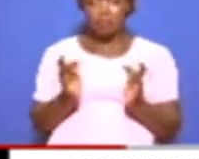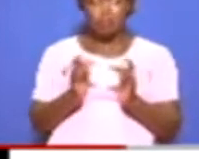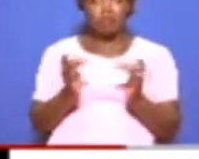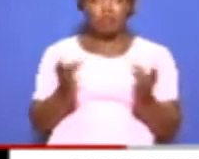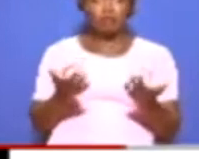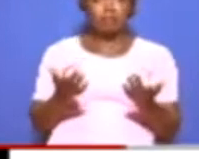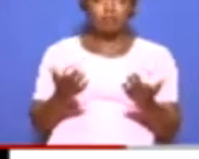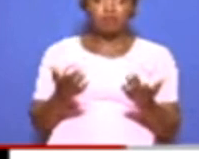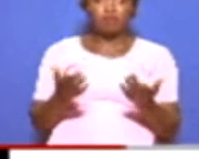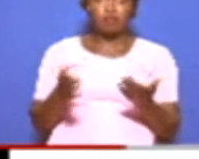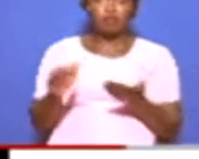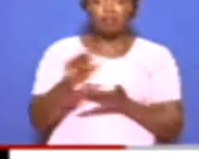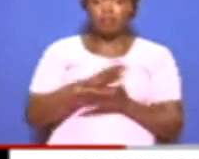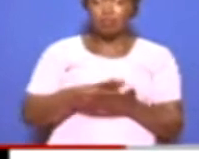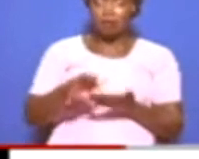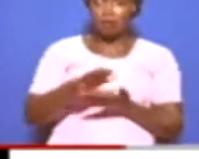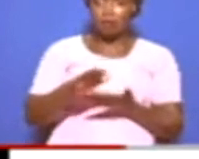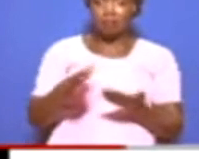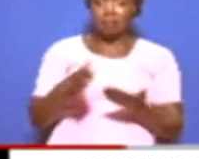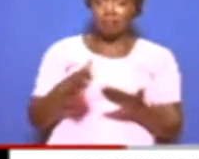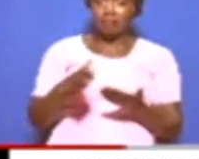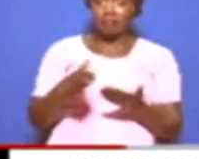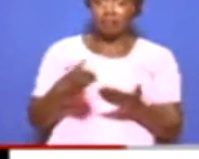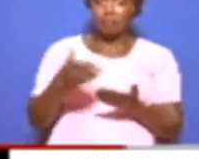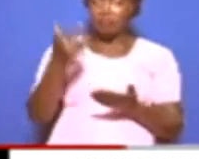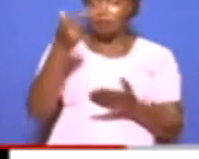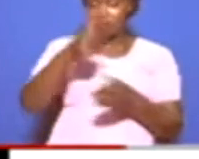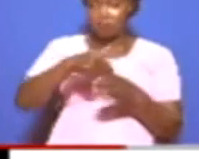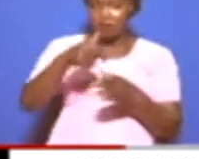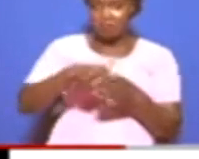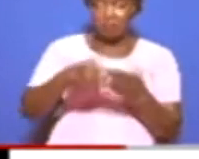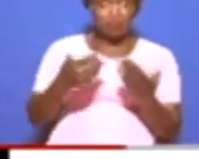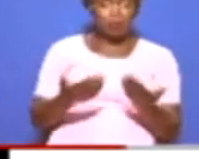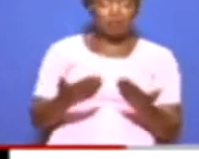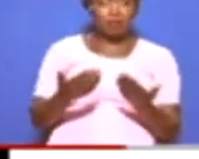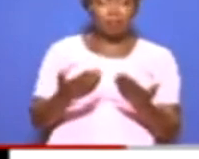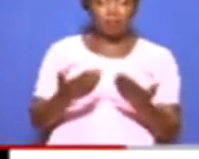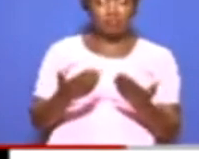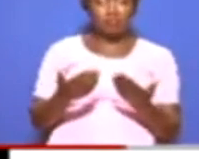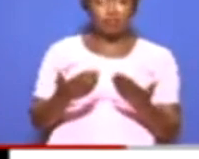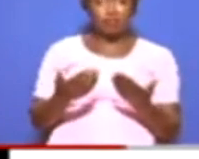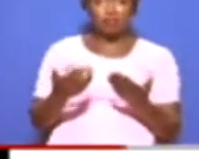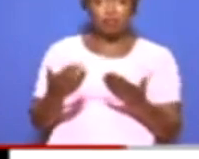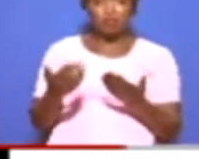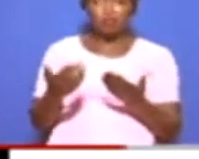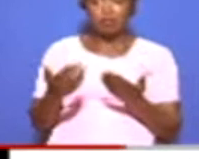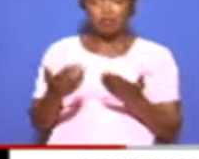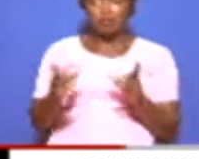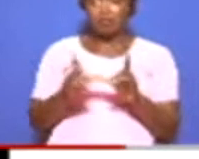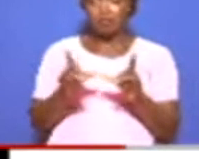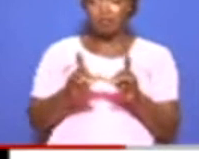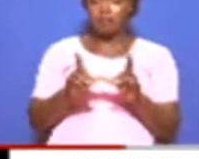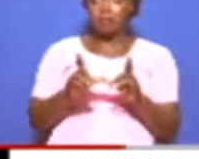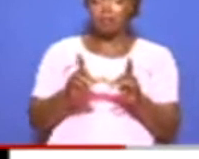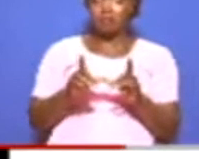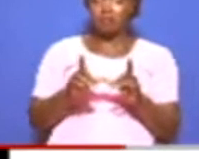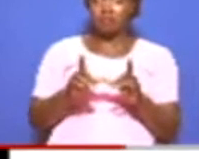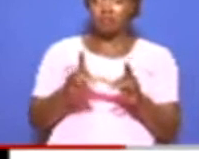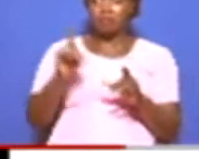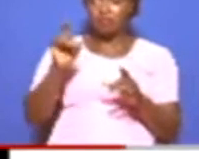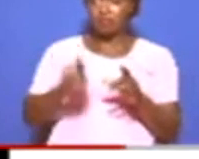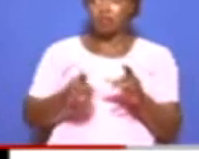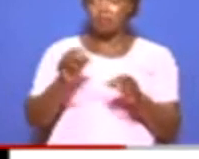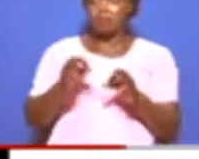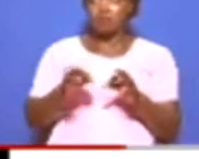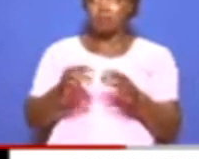ground unafaa kufanya hiyo, mafuta ukuwe nayo kiwango fulani, ukuwa umejipanga na cheti zako. Manake kama unaanza